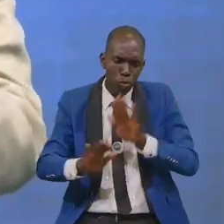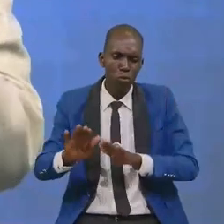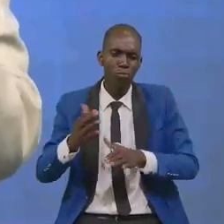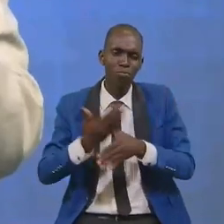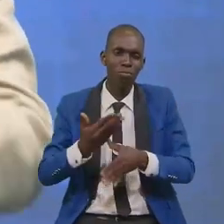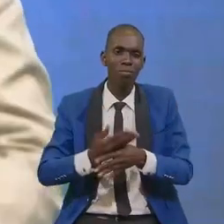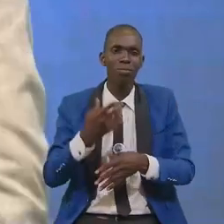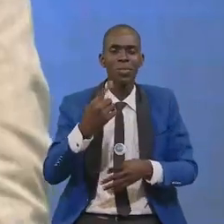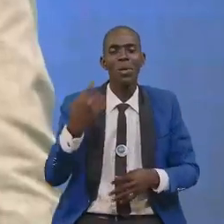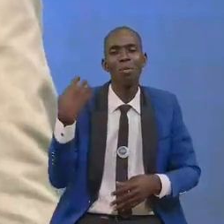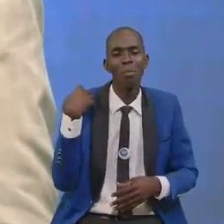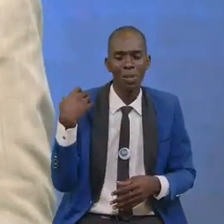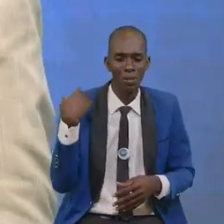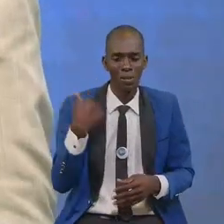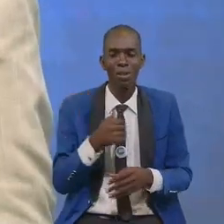le maître